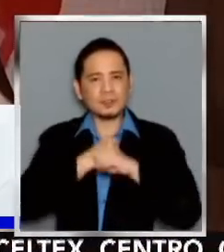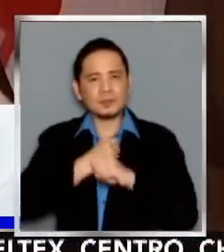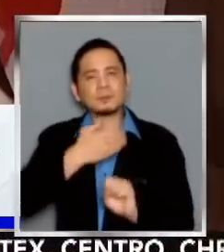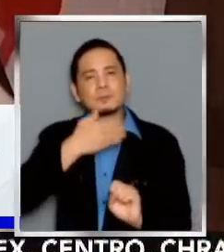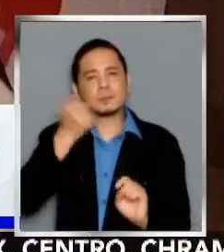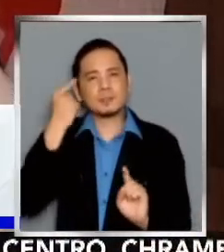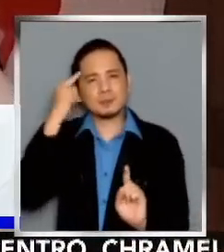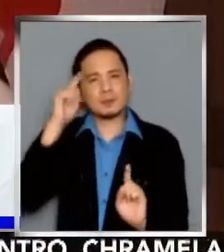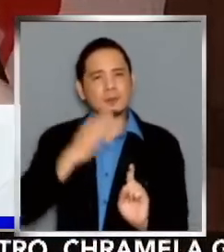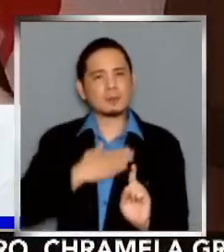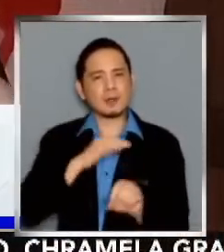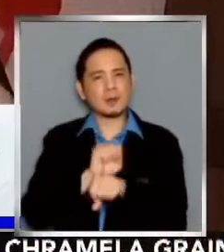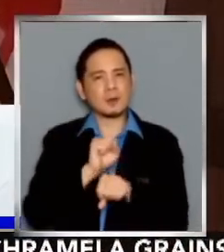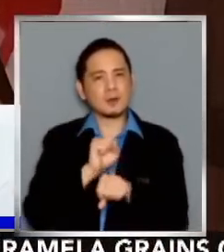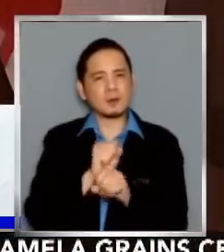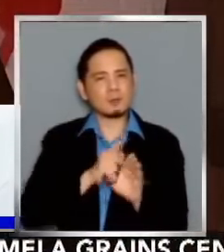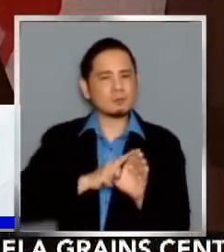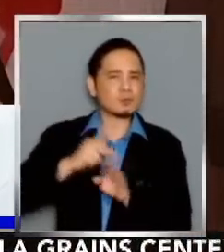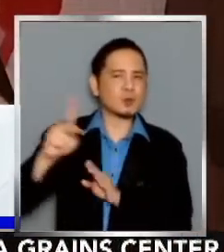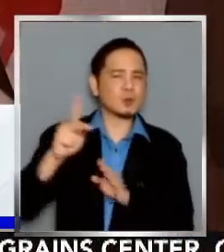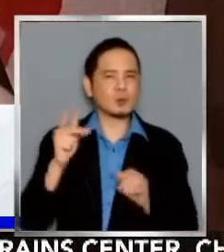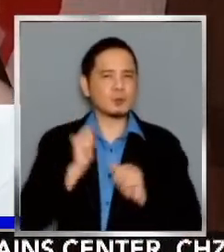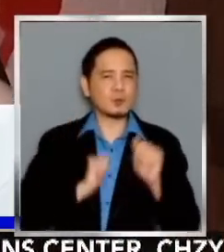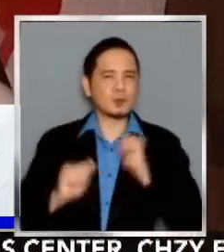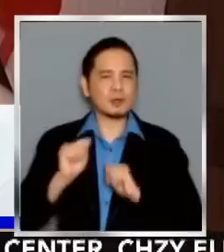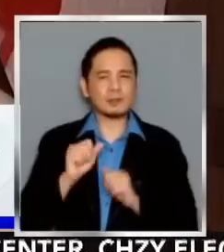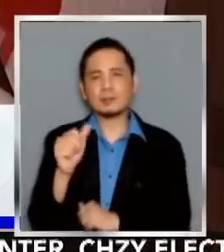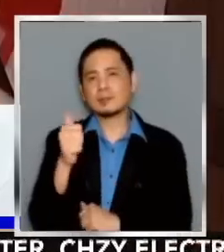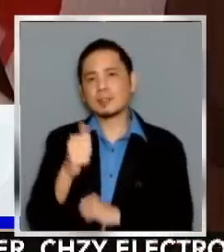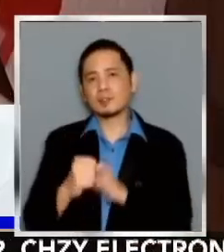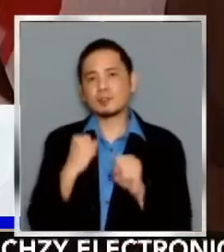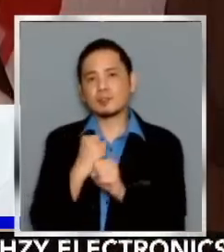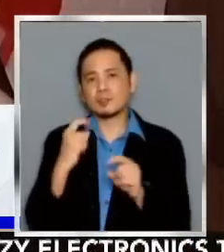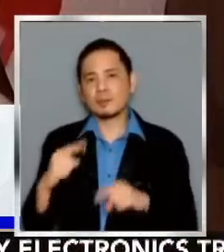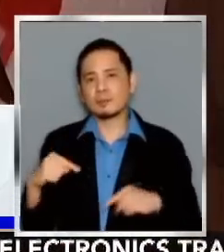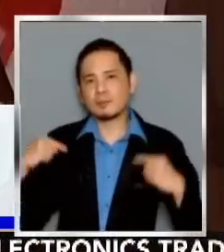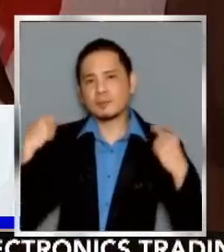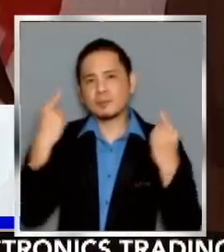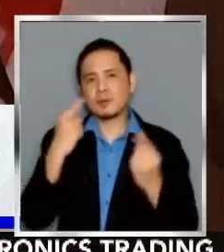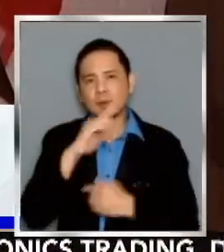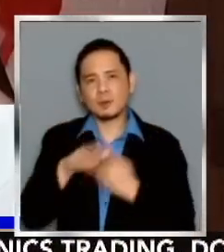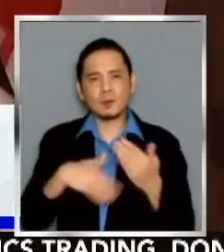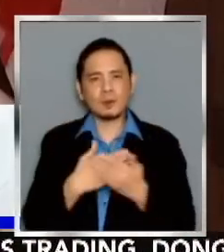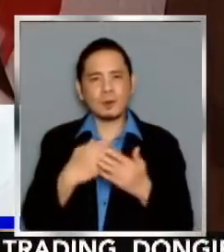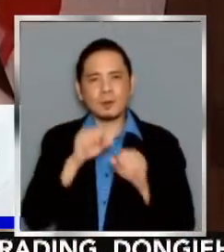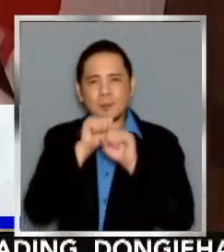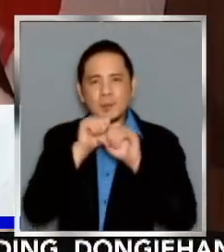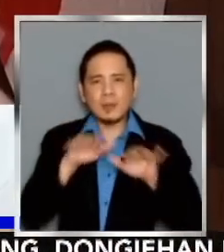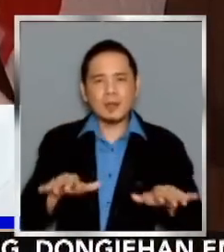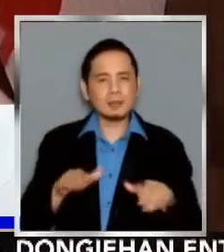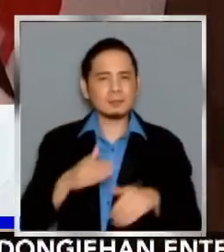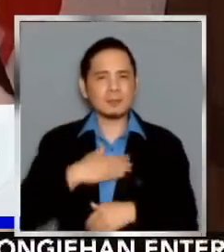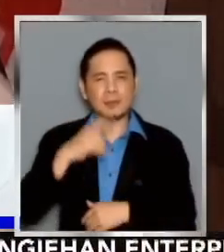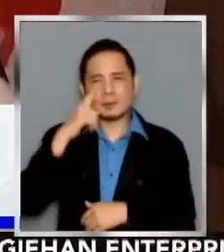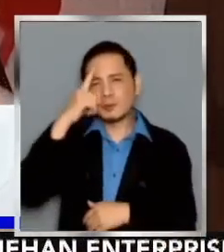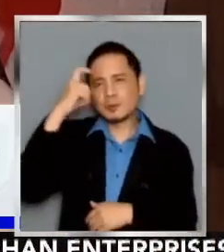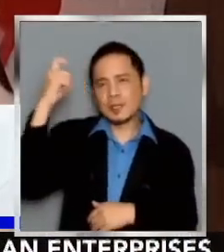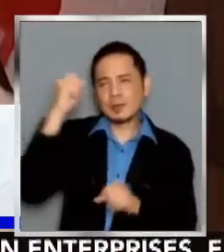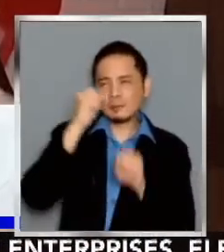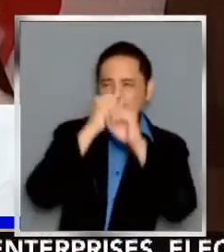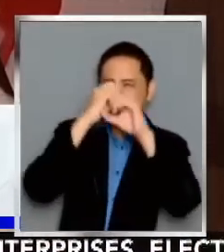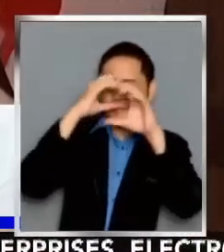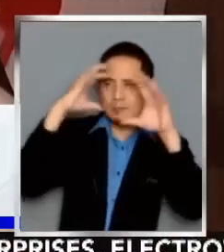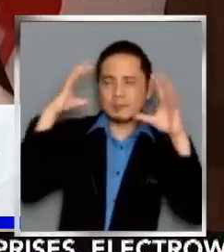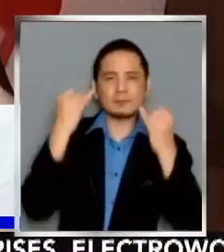10 years, lahat ng blessings na hinihiling ko dati, lahat ng mga pangarap ko noon, unti-unti ko natutupad. Gusto ko